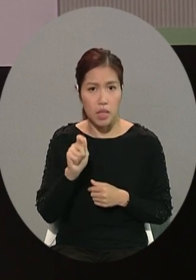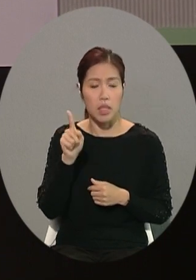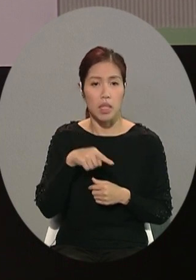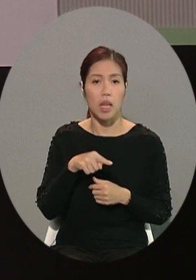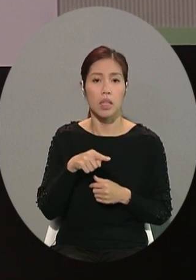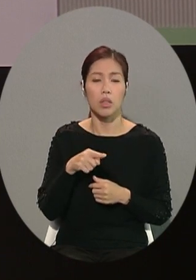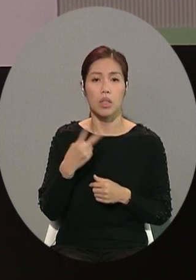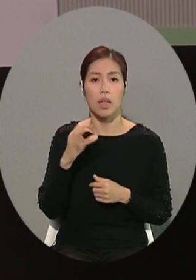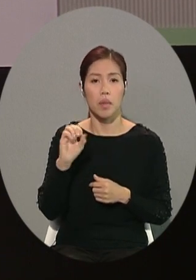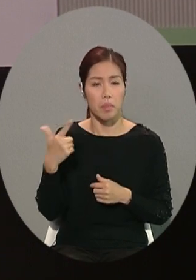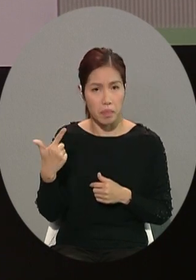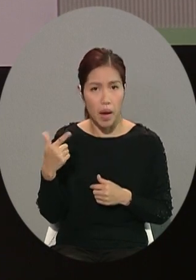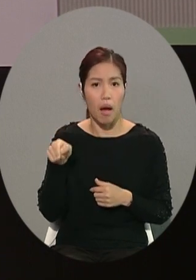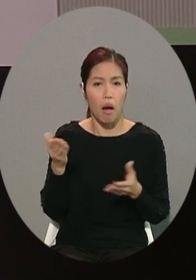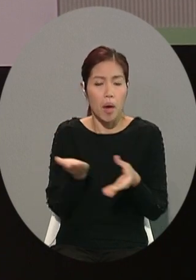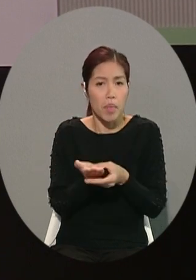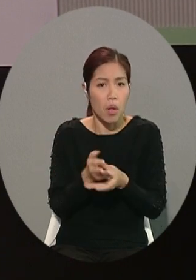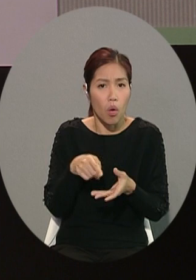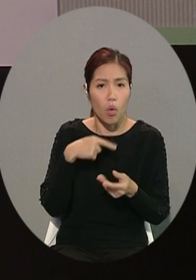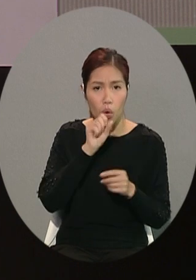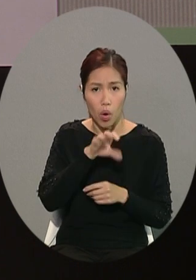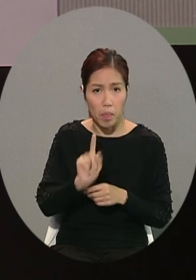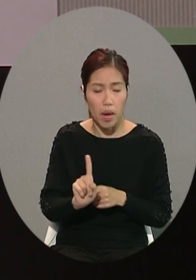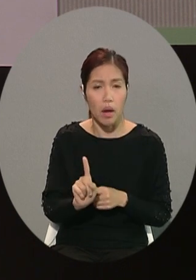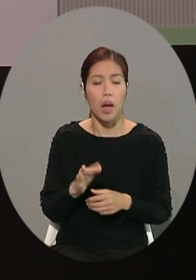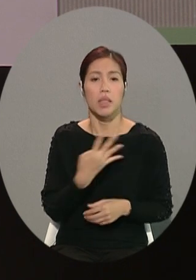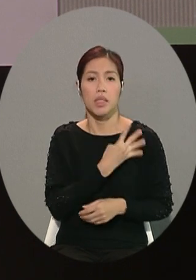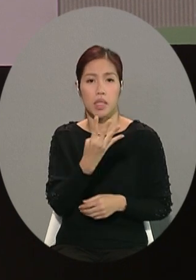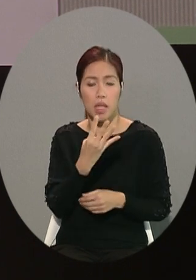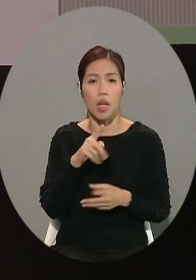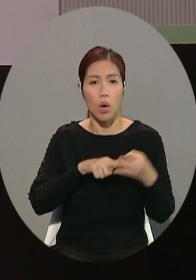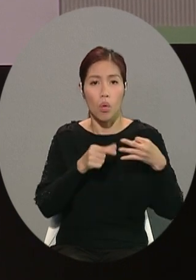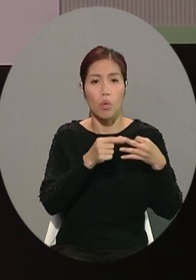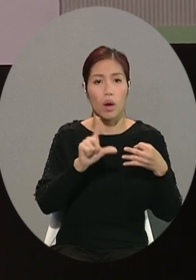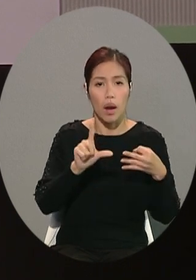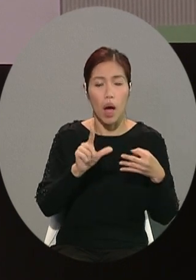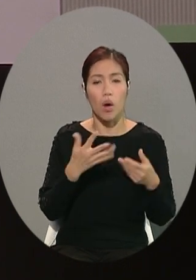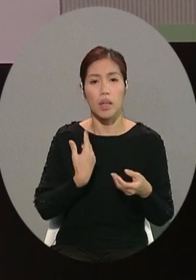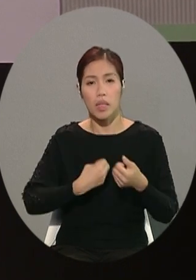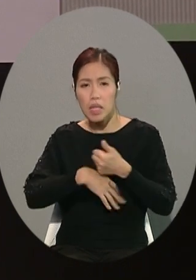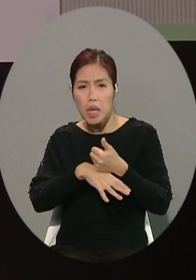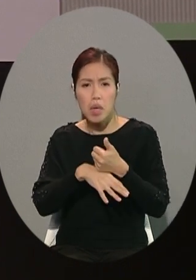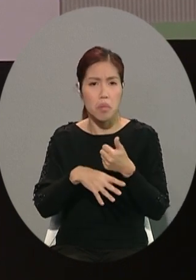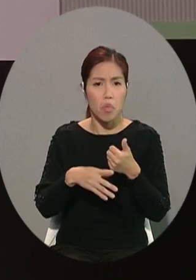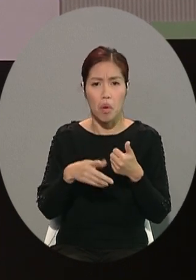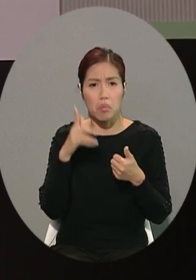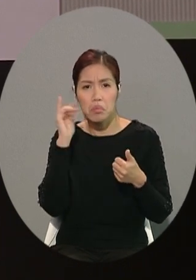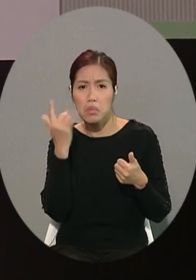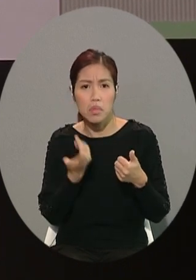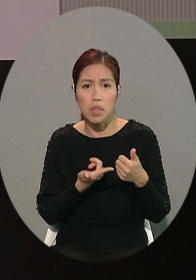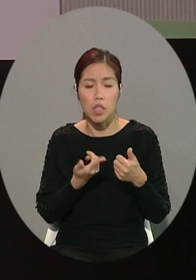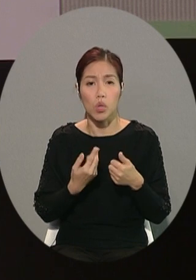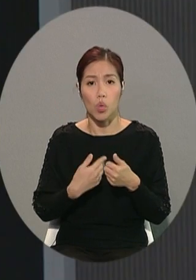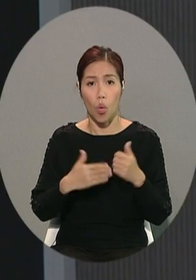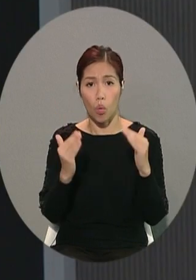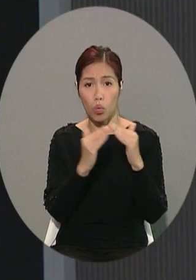HCMA361/2018嘅呢一個案件編號係講緊啲乜嘢咧？就係、是、因為四號候選人劉永賢先生連一啲基本認知都冇，唔知道原來喺屋邨